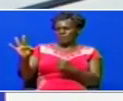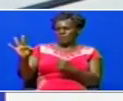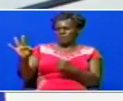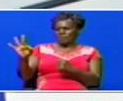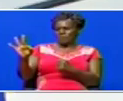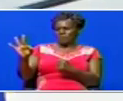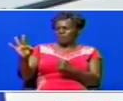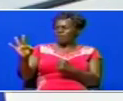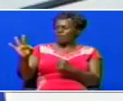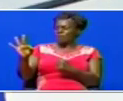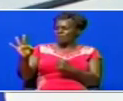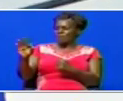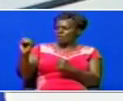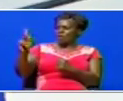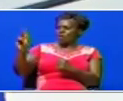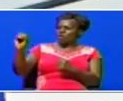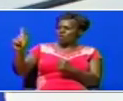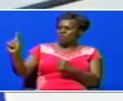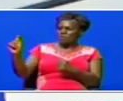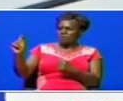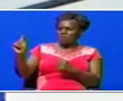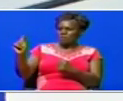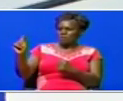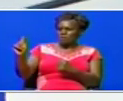363. John Ekur Okot,